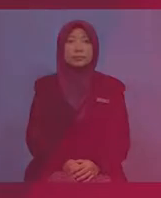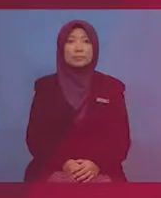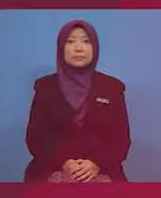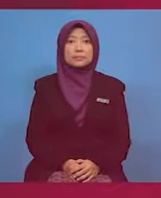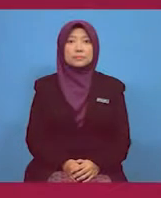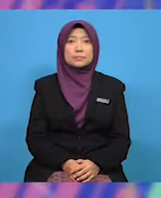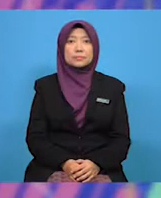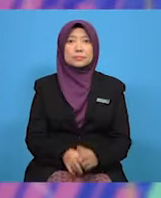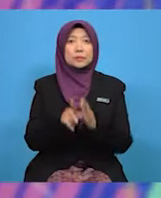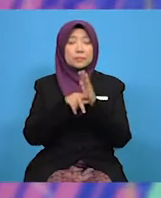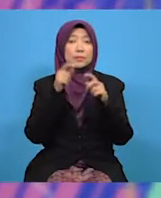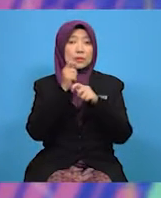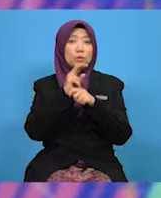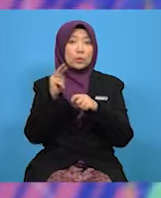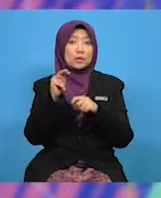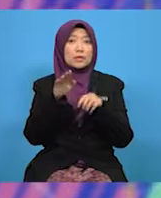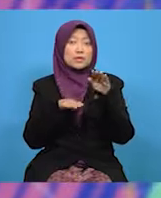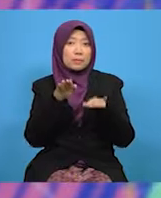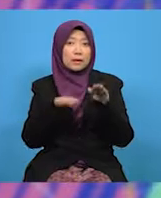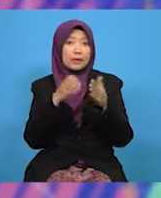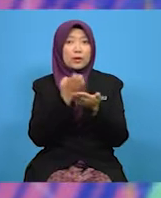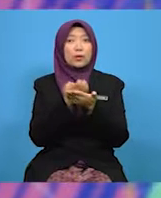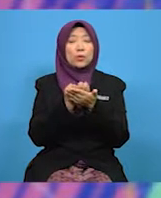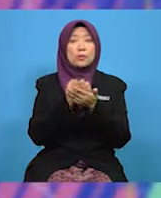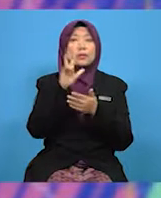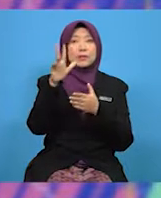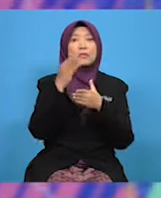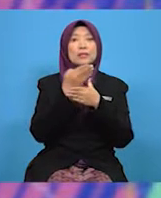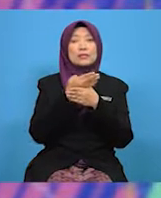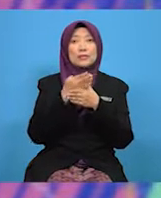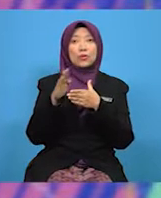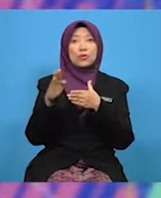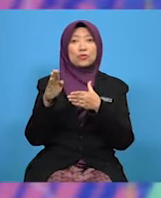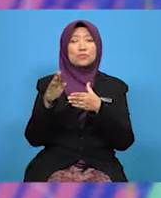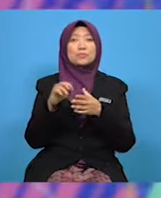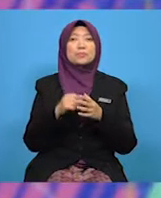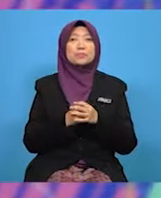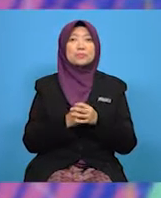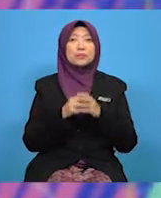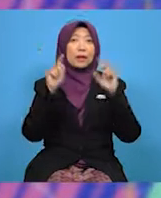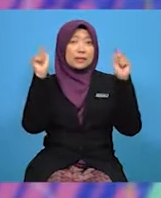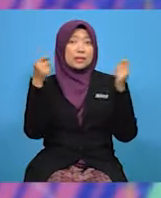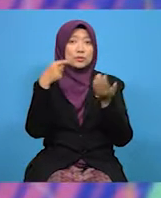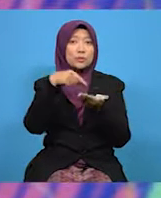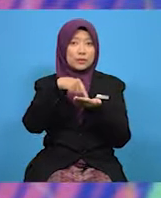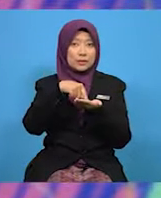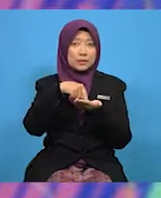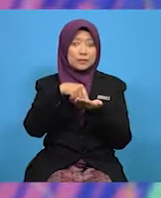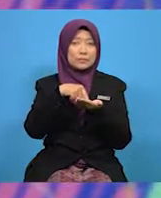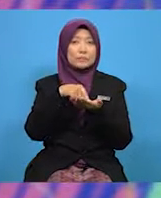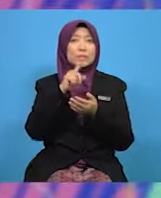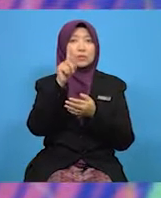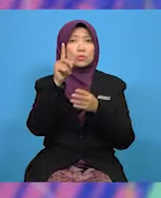beli penentuan keseimbangan ekonomi 3 sektor taju ini merupakan satu